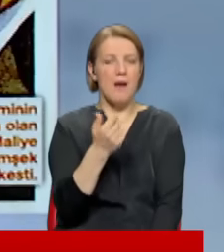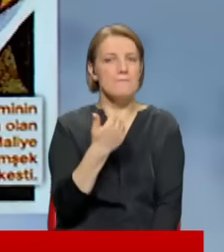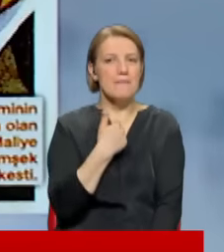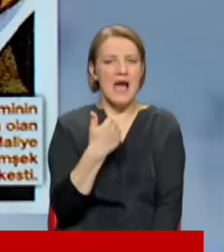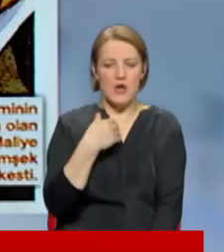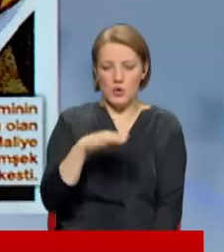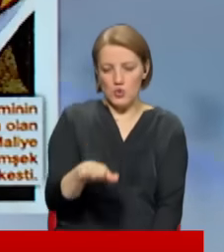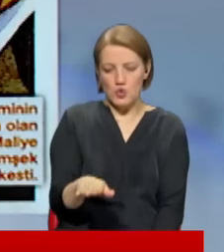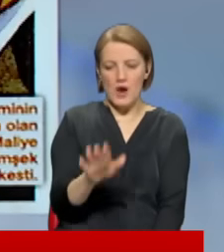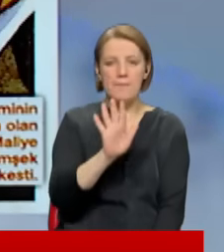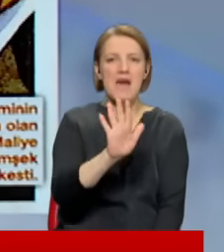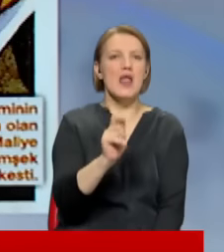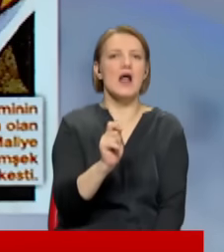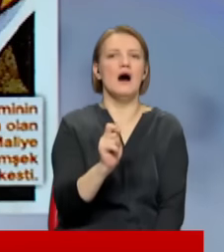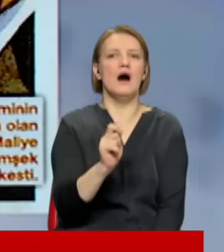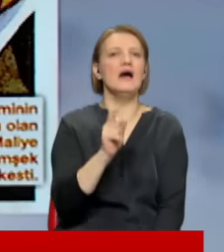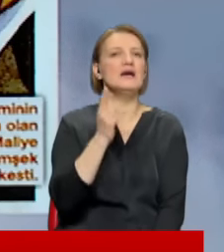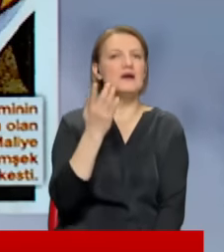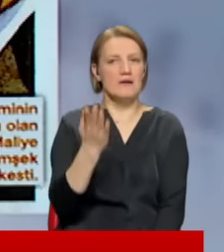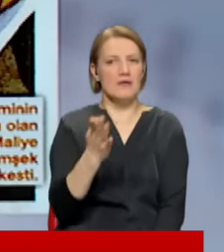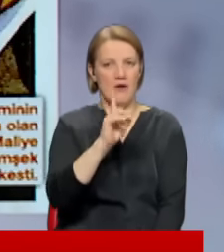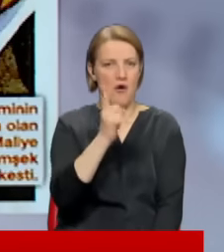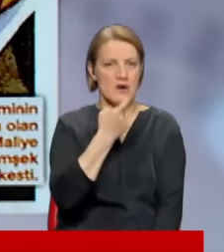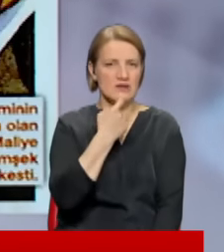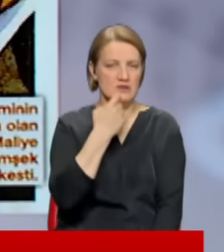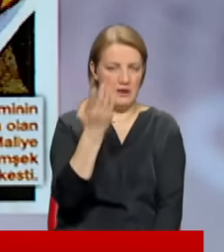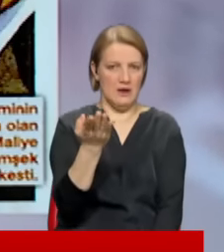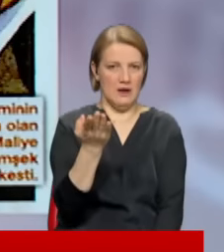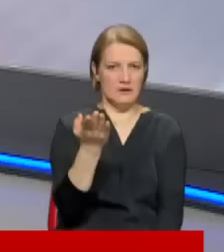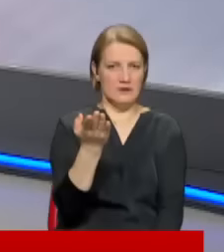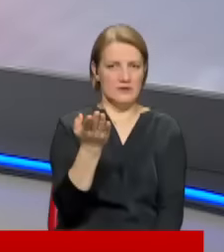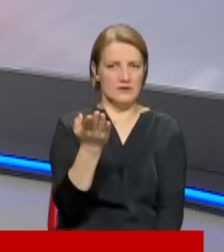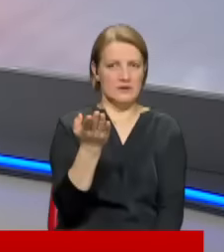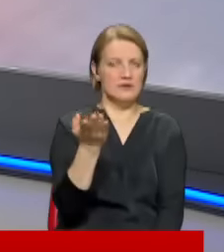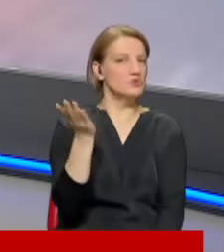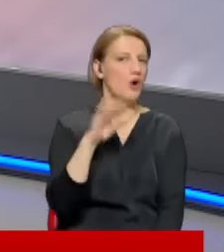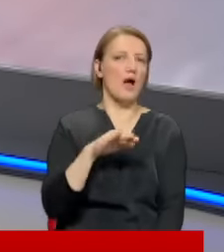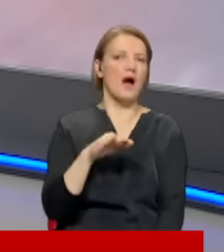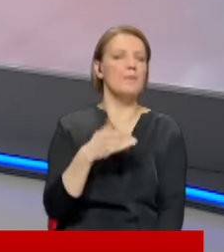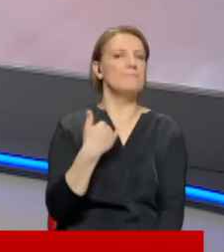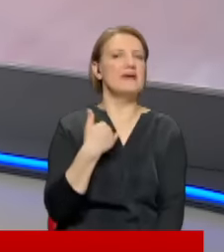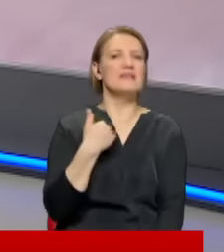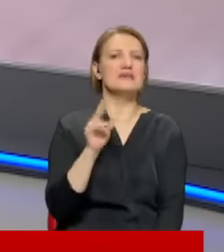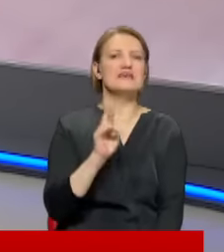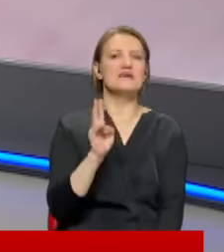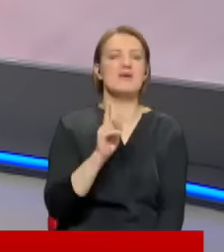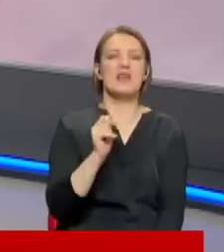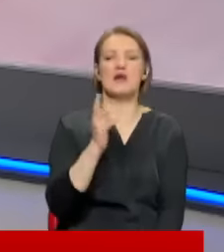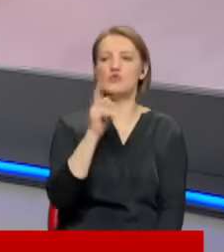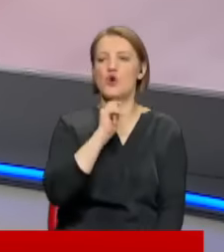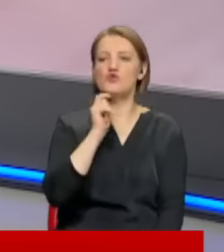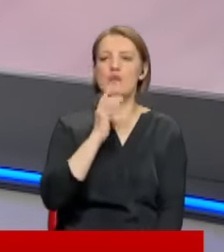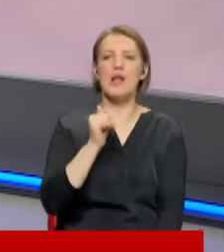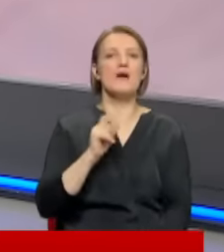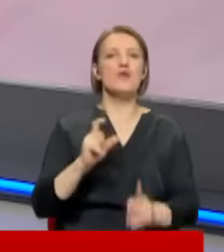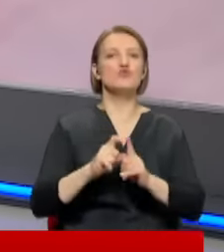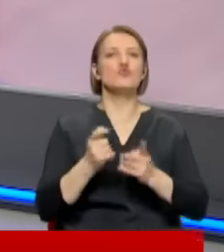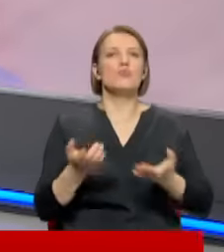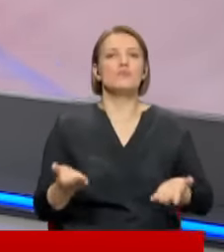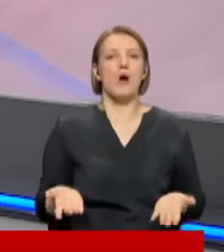Ben küçükken 5 liraydı ki 10 yaşında. Sonra benim 20 liraya dondurma alacak durumum mu